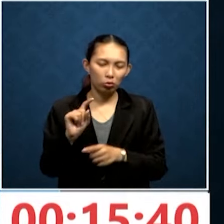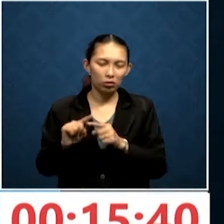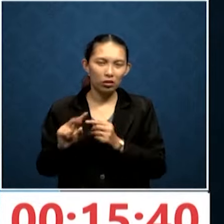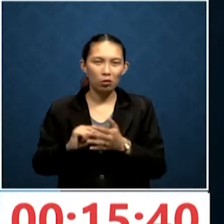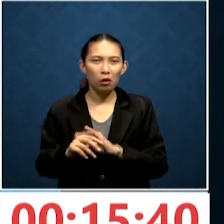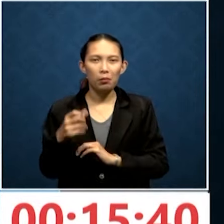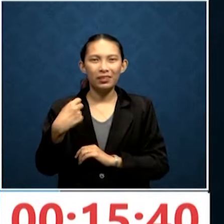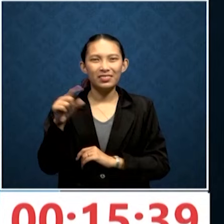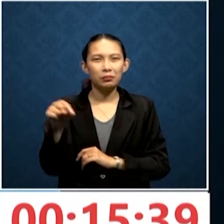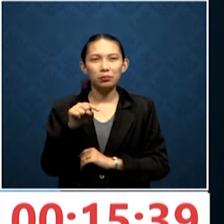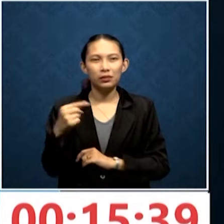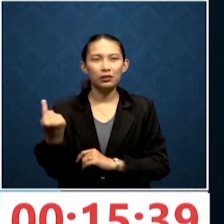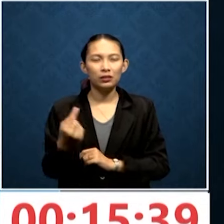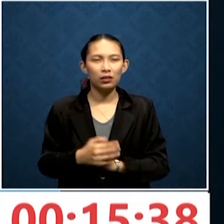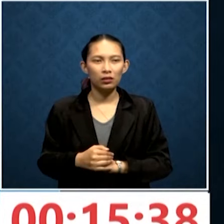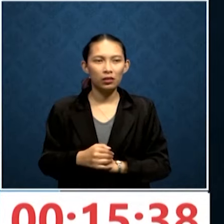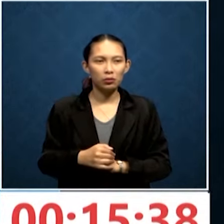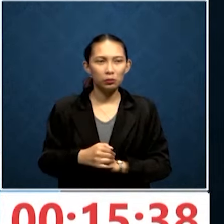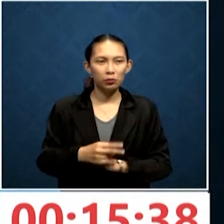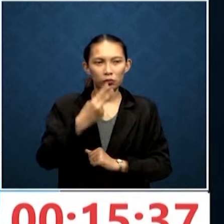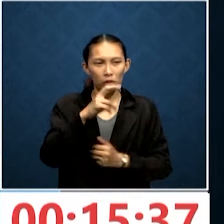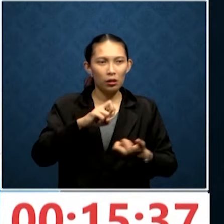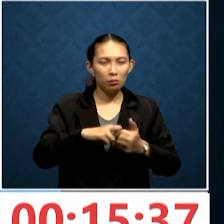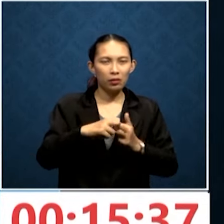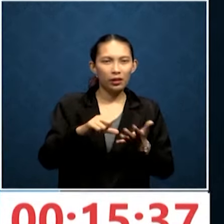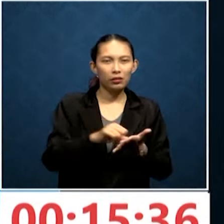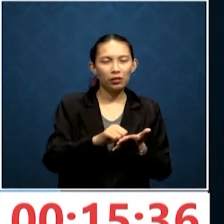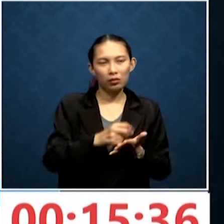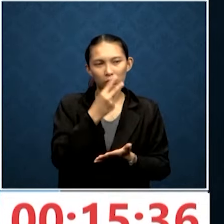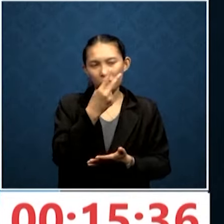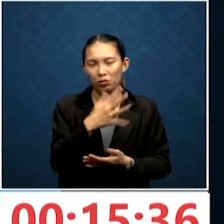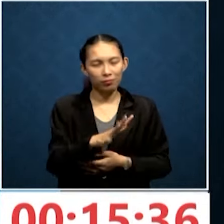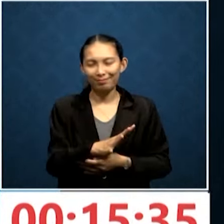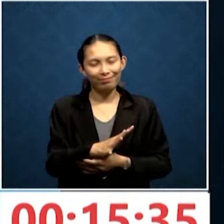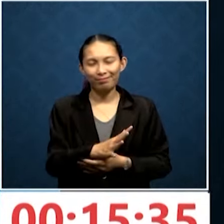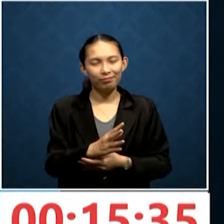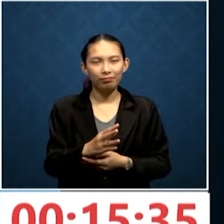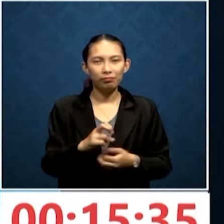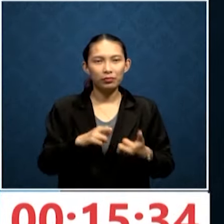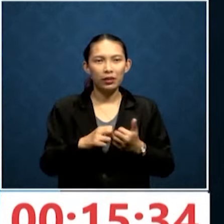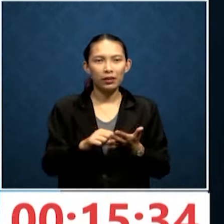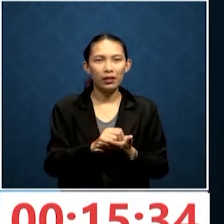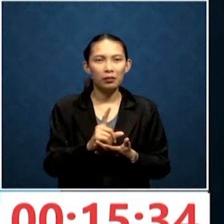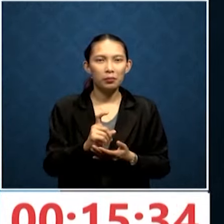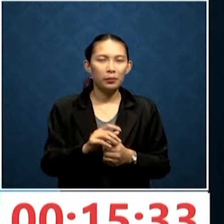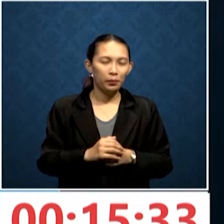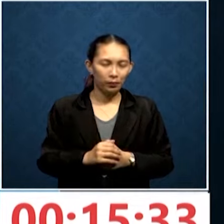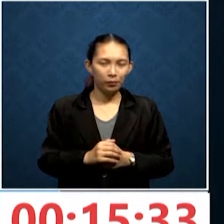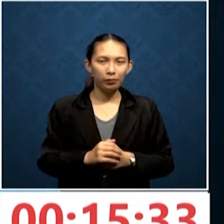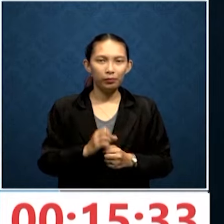าดดุล นะคะนี่ก็คือเป็นการแก้ปัญหาที่ค่อนข้างฉาบฉวยและได้ชื่อว่าได้ทำแล้วน